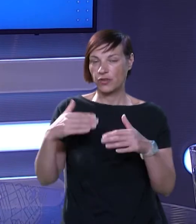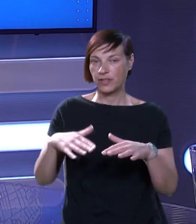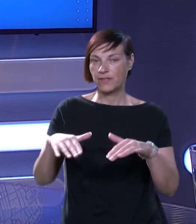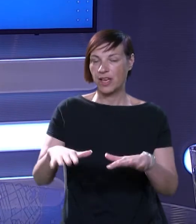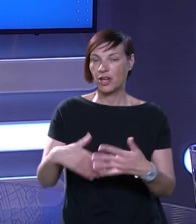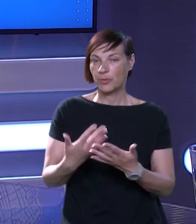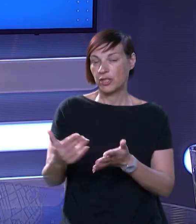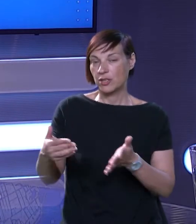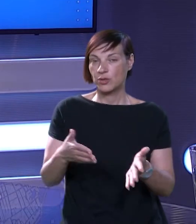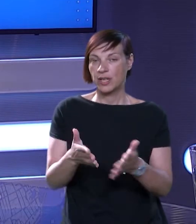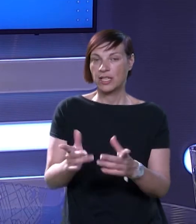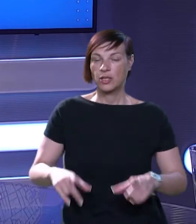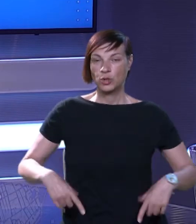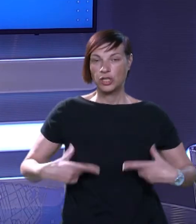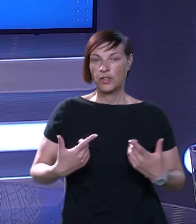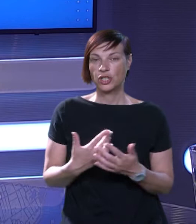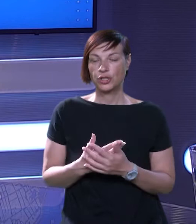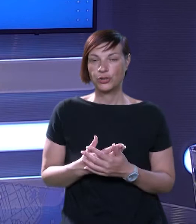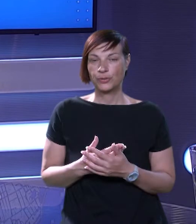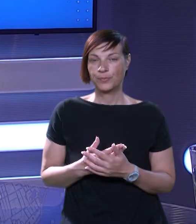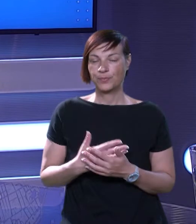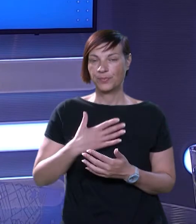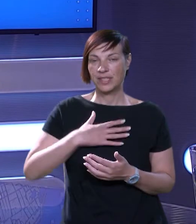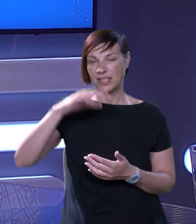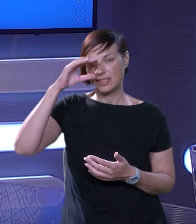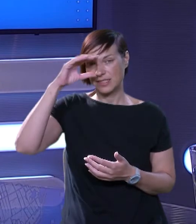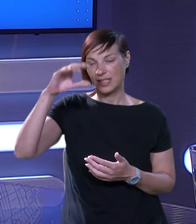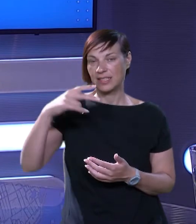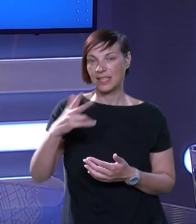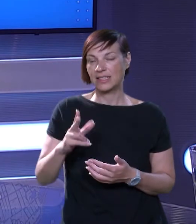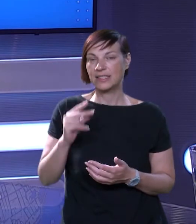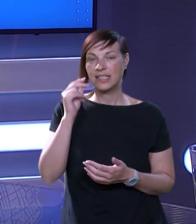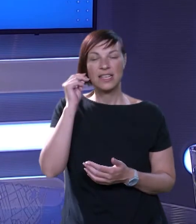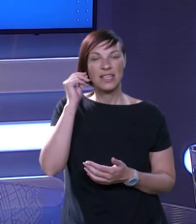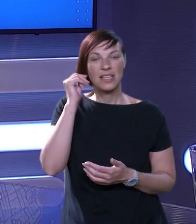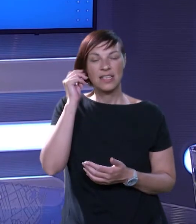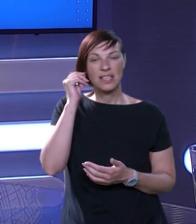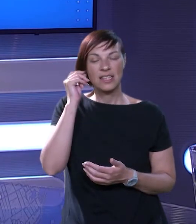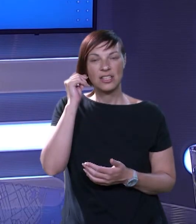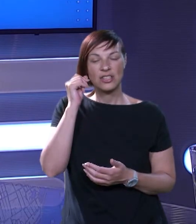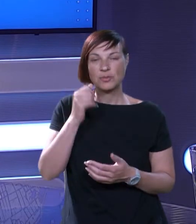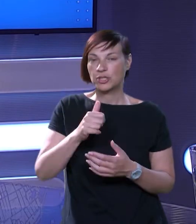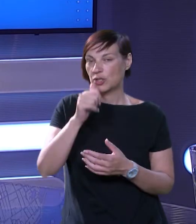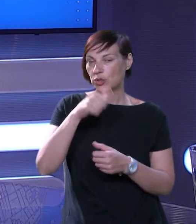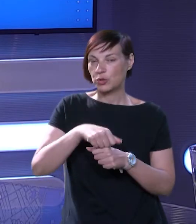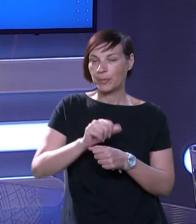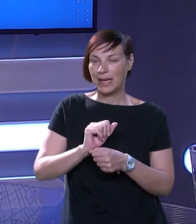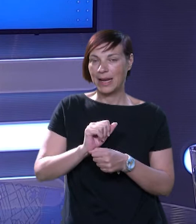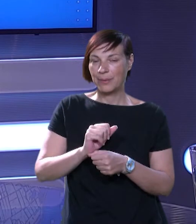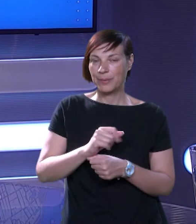je to odredilo u životu. Ja sam gledala neke tri gospođe koje su srkale pive sa